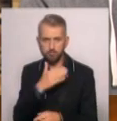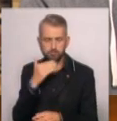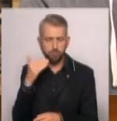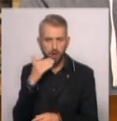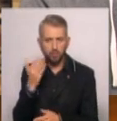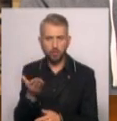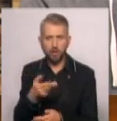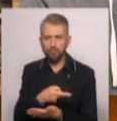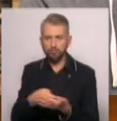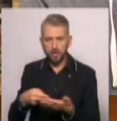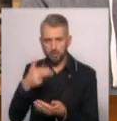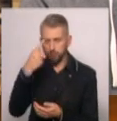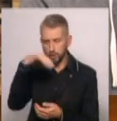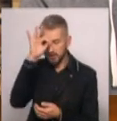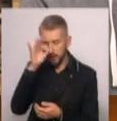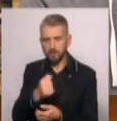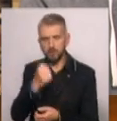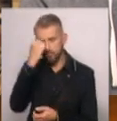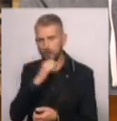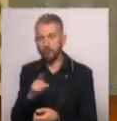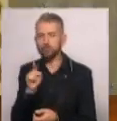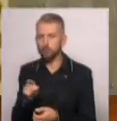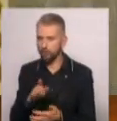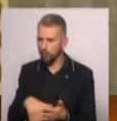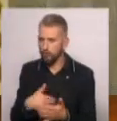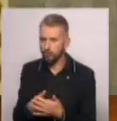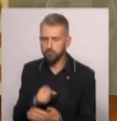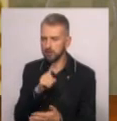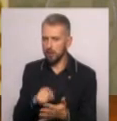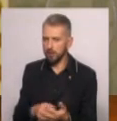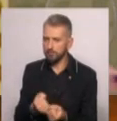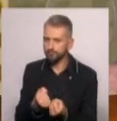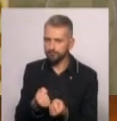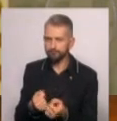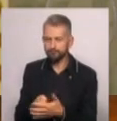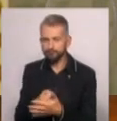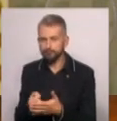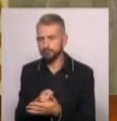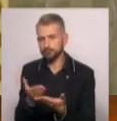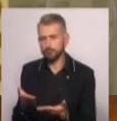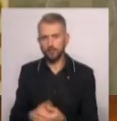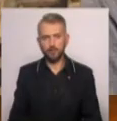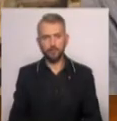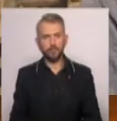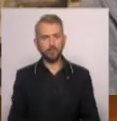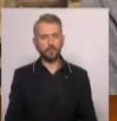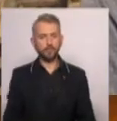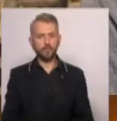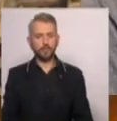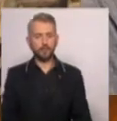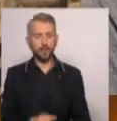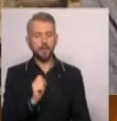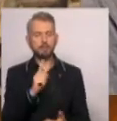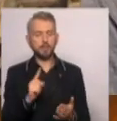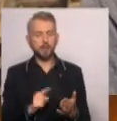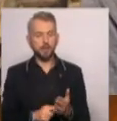дякую, що не полишаєте жителі саме цього масиву цього питання, воно є дійсно важливим. Прошу, пане Сергію. Ну, питання,